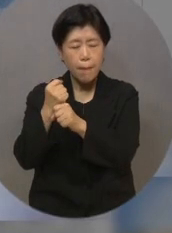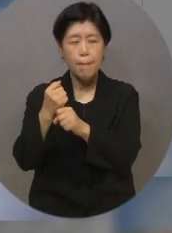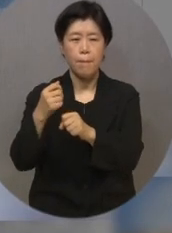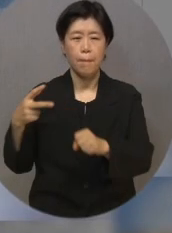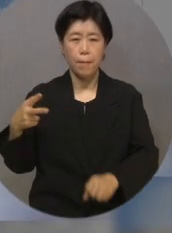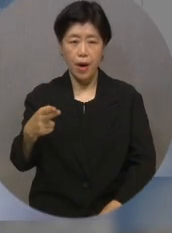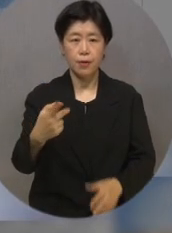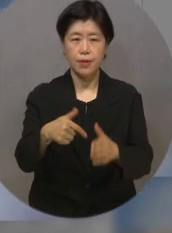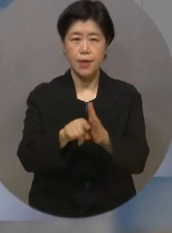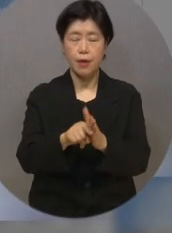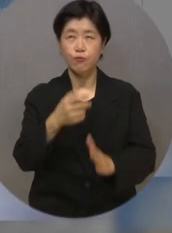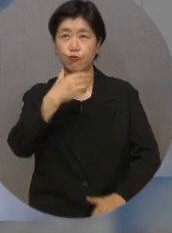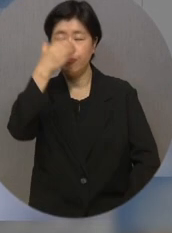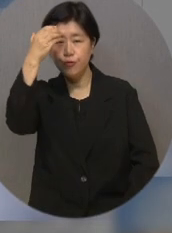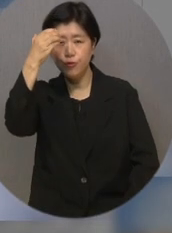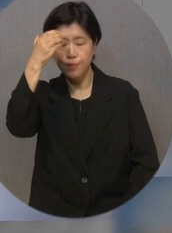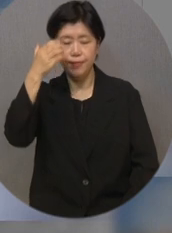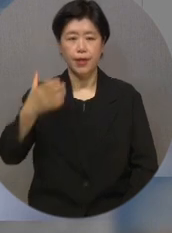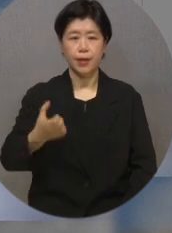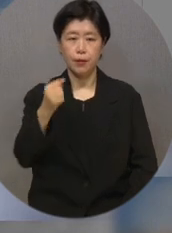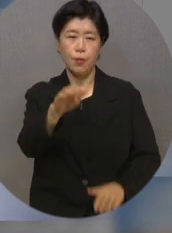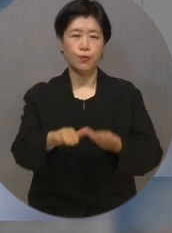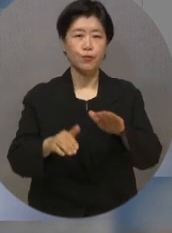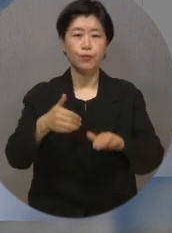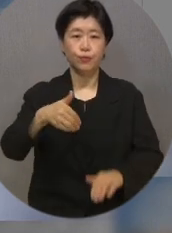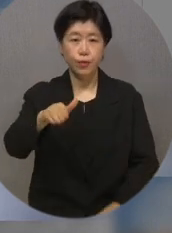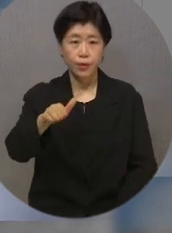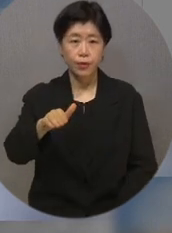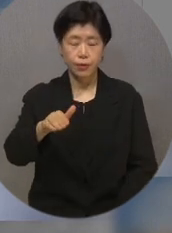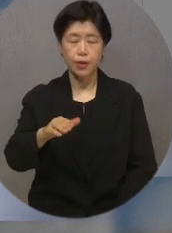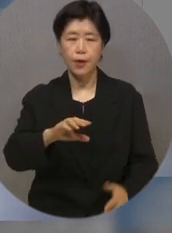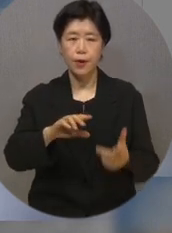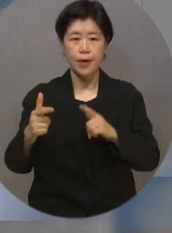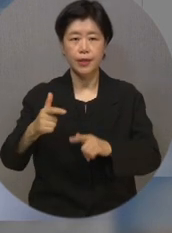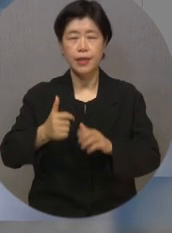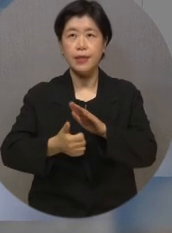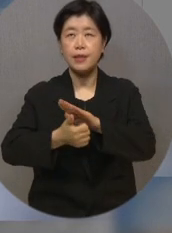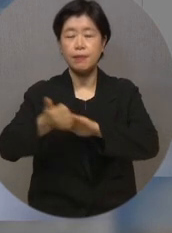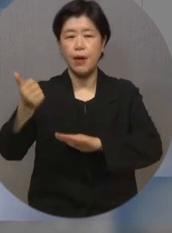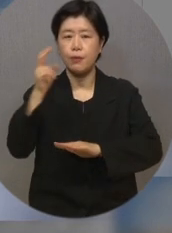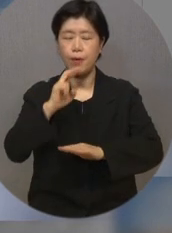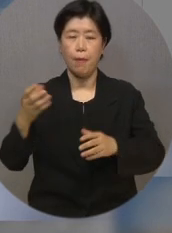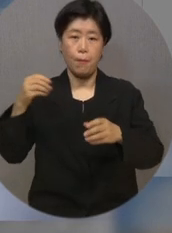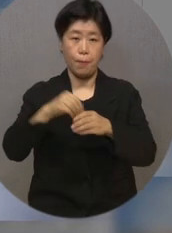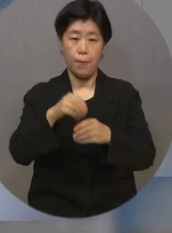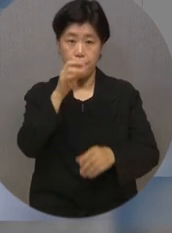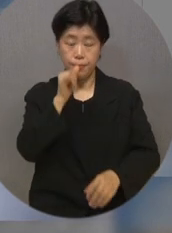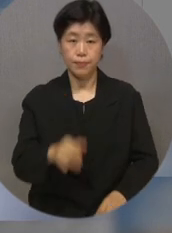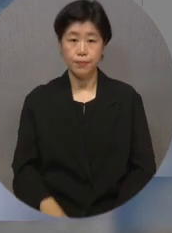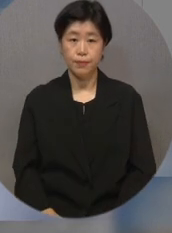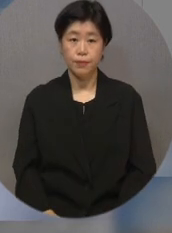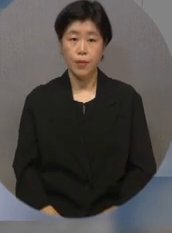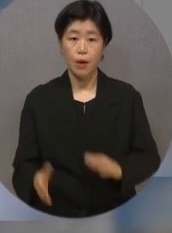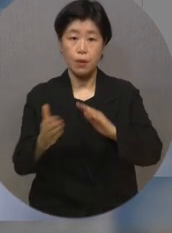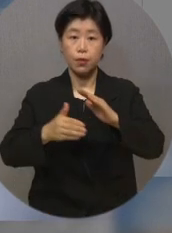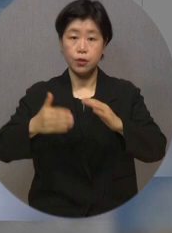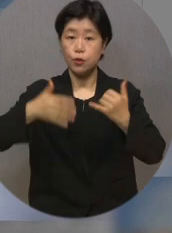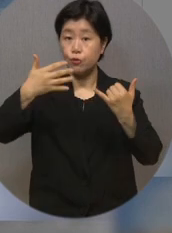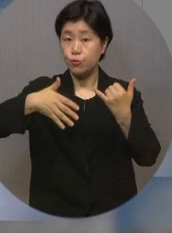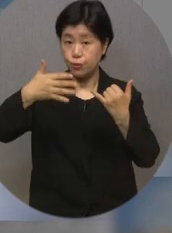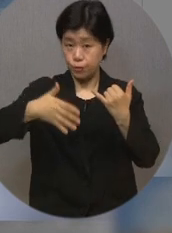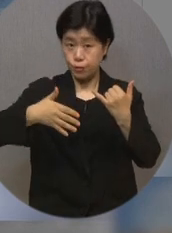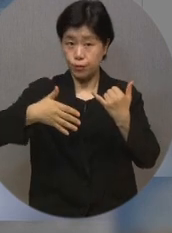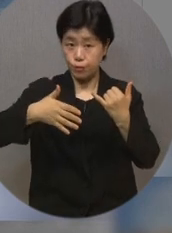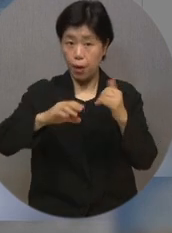나아가는 합창단의 굳은 포부를 담은 곡들이 수록돼 있습니다 특히 합창단은 공식 유튜브 채널에서